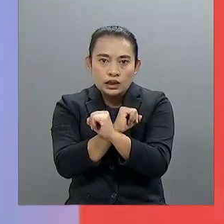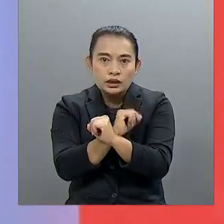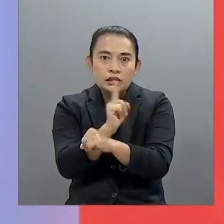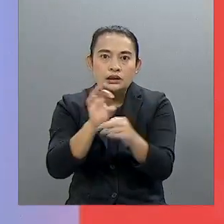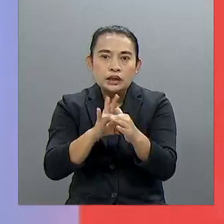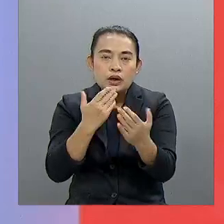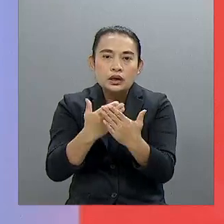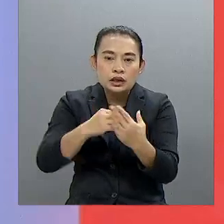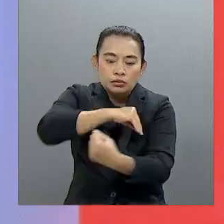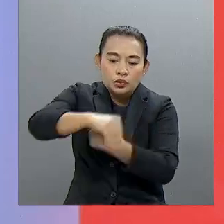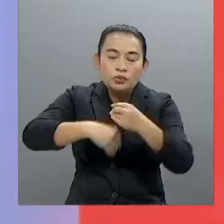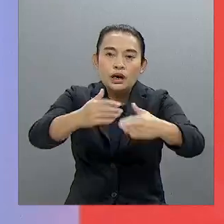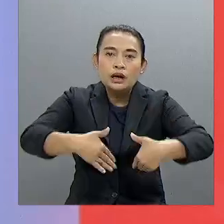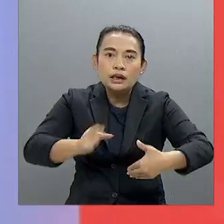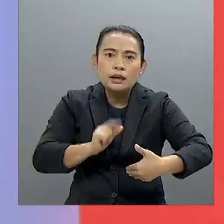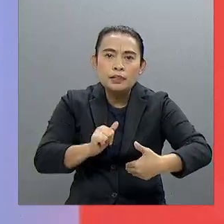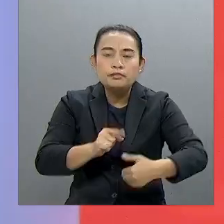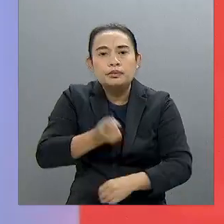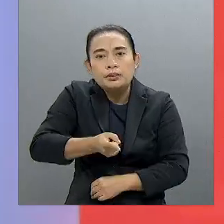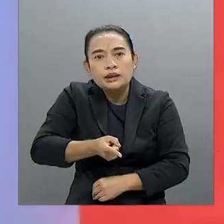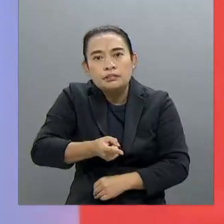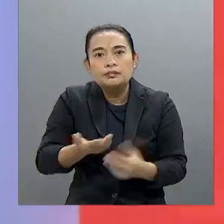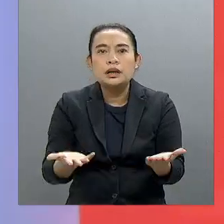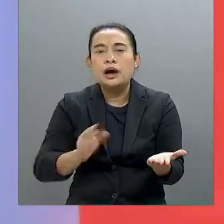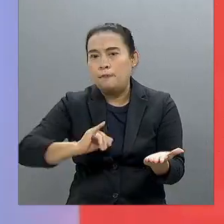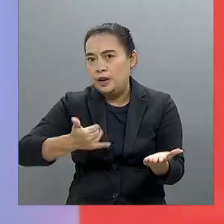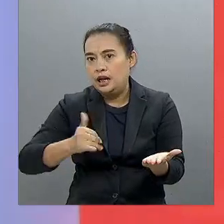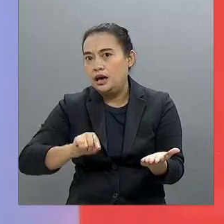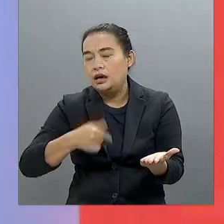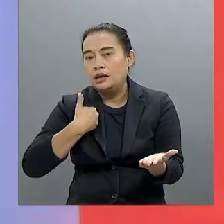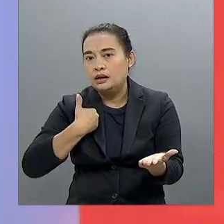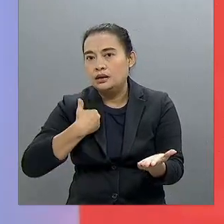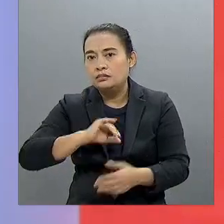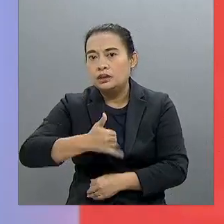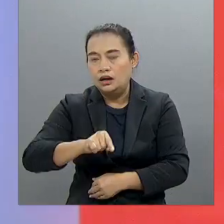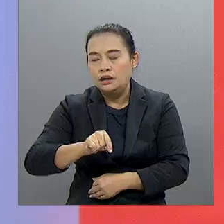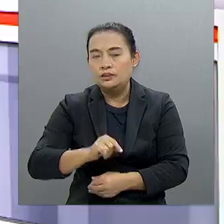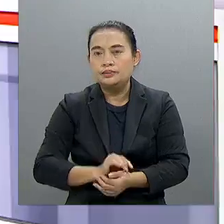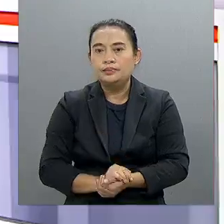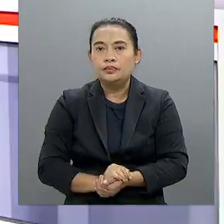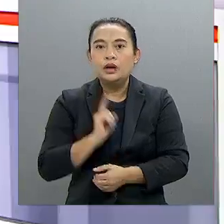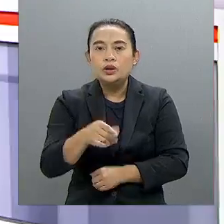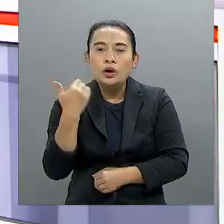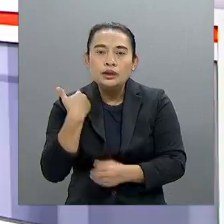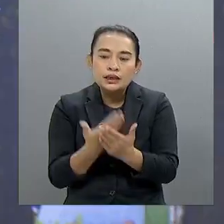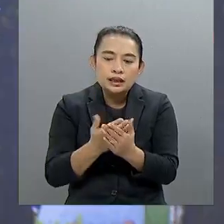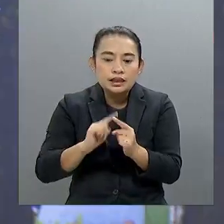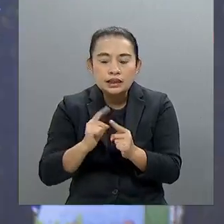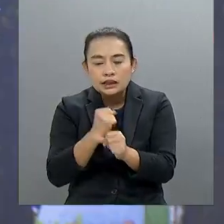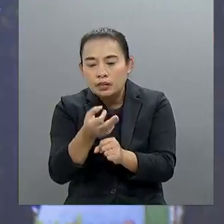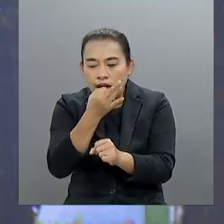ทดวาเปรได้หลักายได้ประจำบางทีมัอจจะไม่มนคง Coin ครองทางสามทางตามมาเหืกหืต For